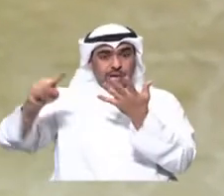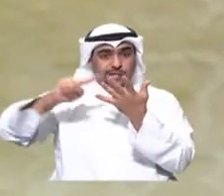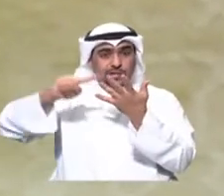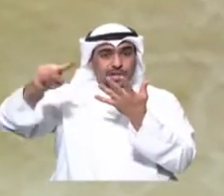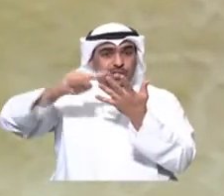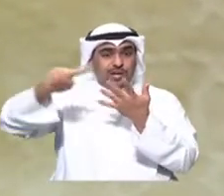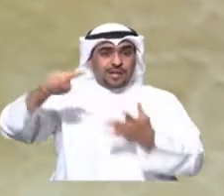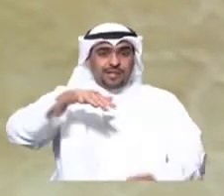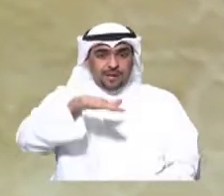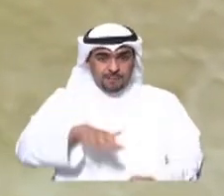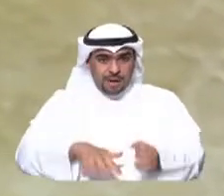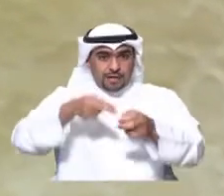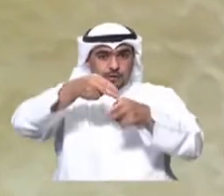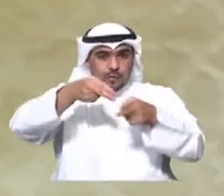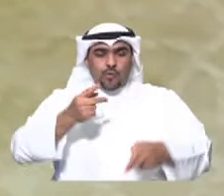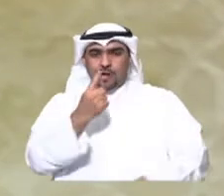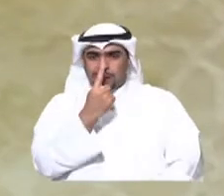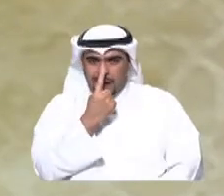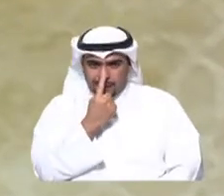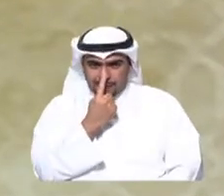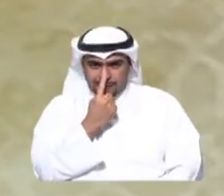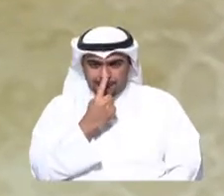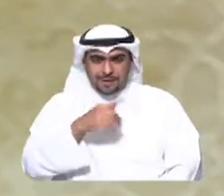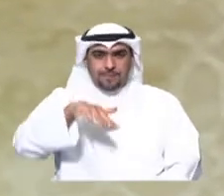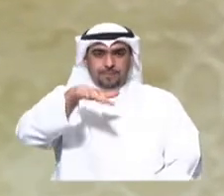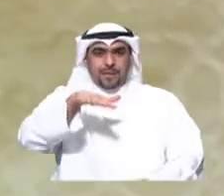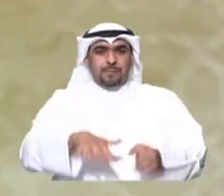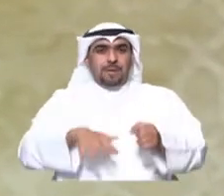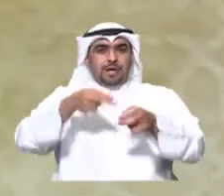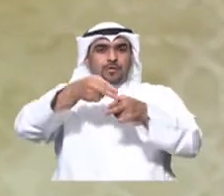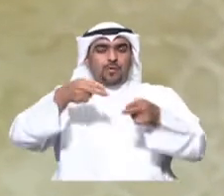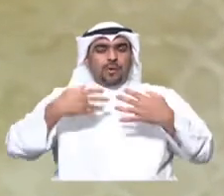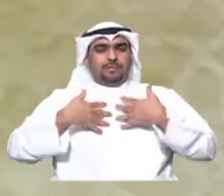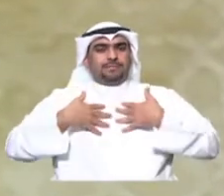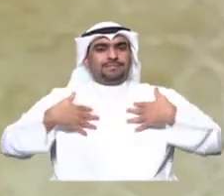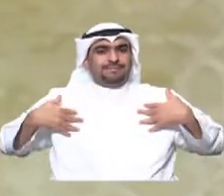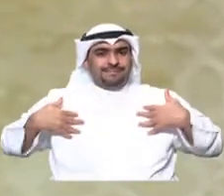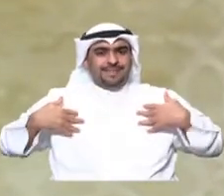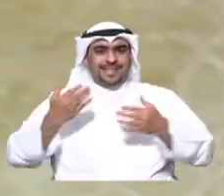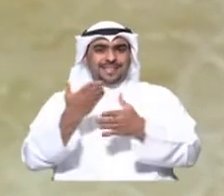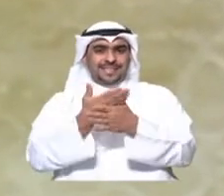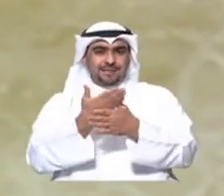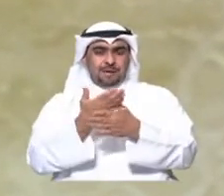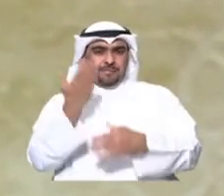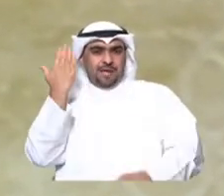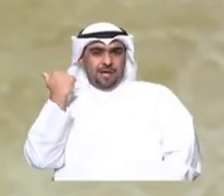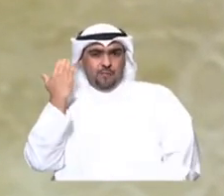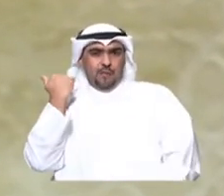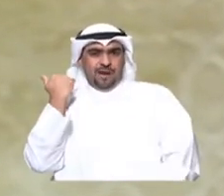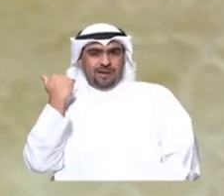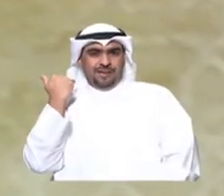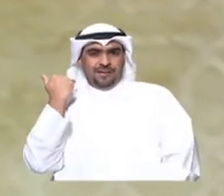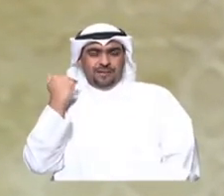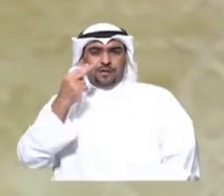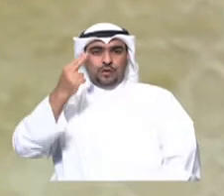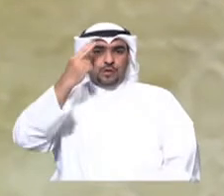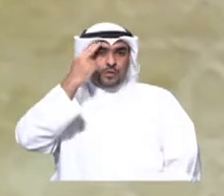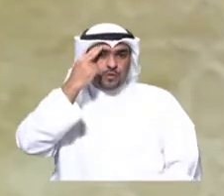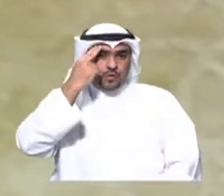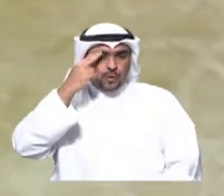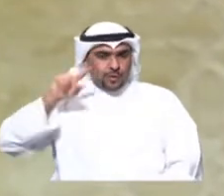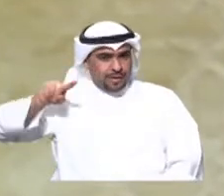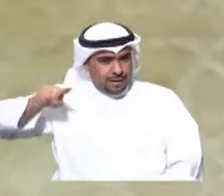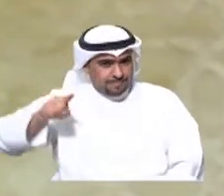تقدير كبير لدى الكويت وكذلك بالنسبة إلى دول مجلس التعاون وبالأخص المملكة العربية السعودية